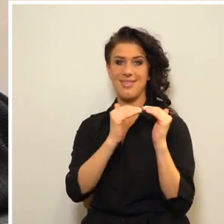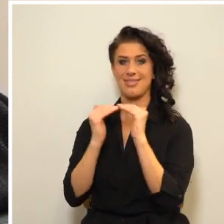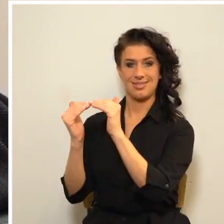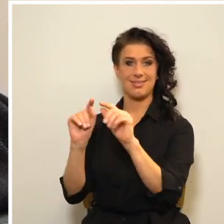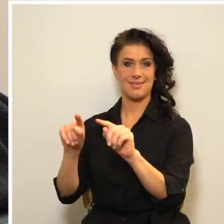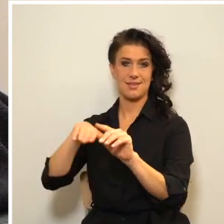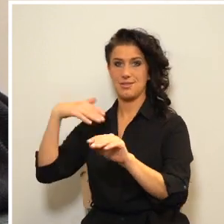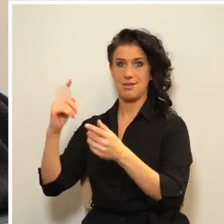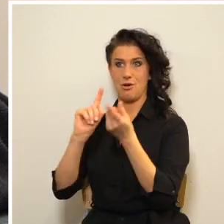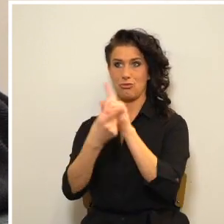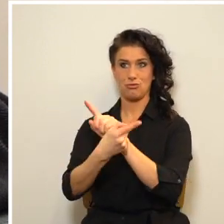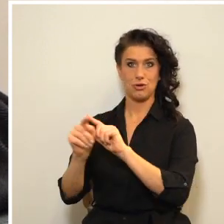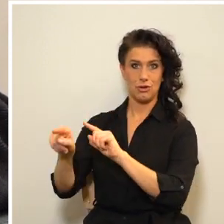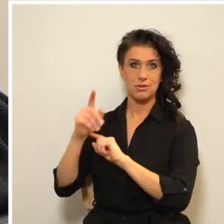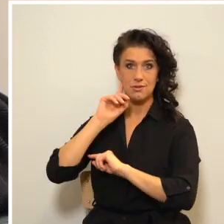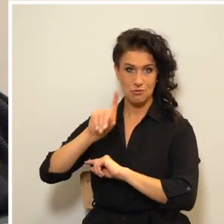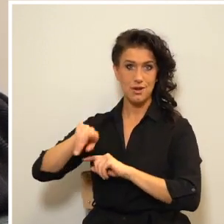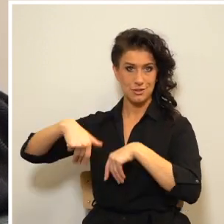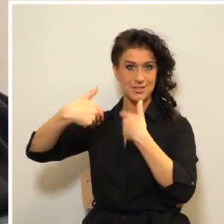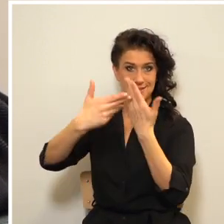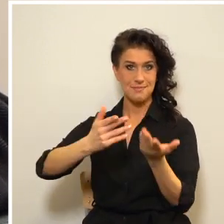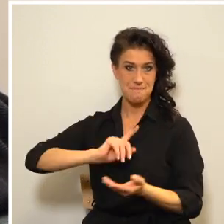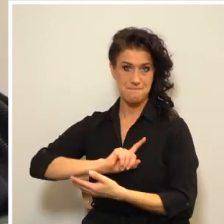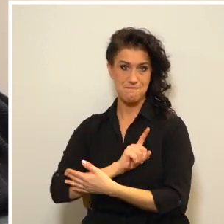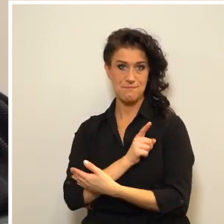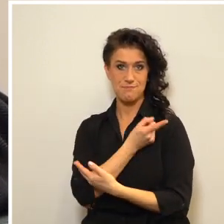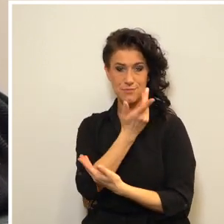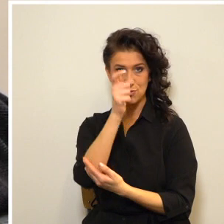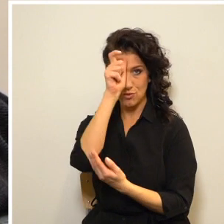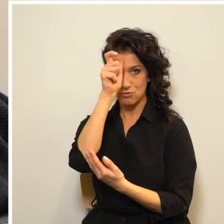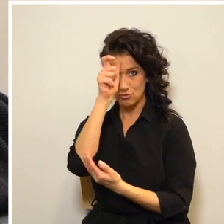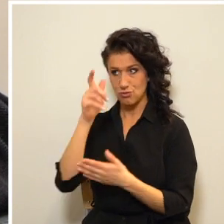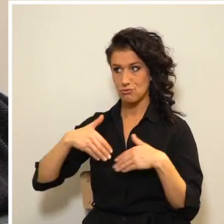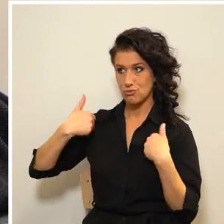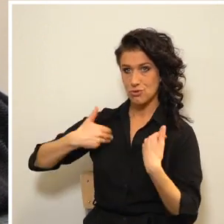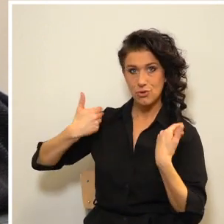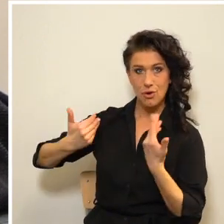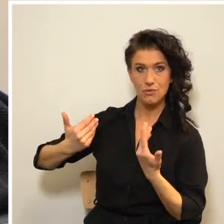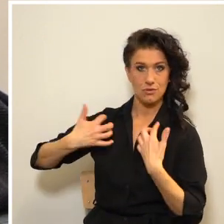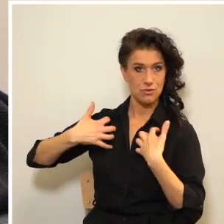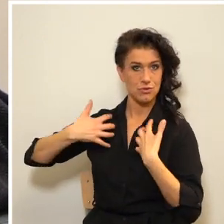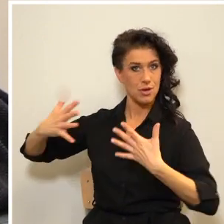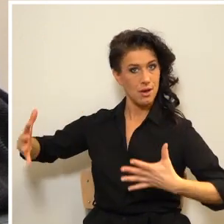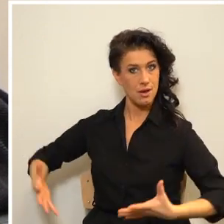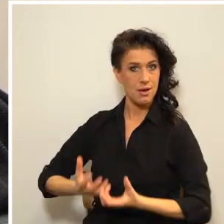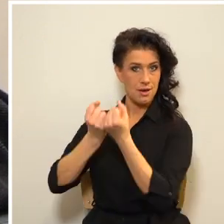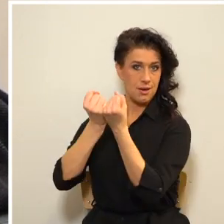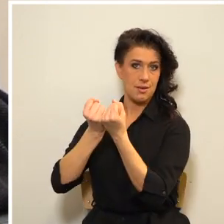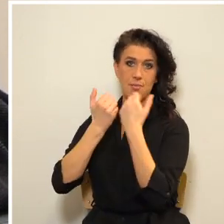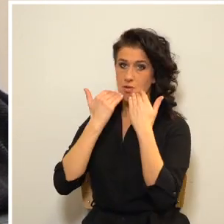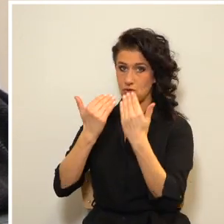równości nie odwrotnie ponieważ to jest akt miłości stosunku do człowieka którego zdrowie w ten sposób ratuje